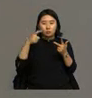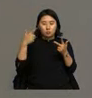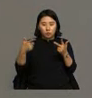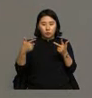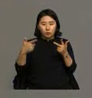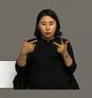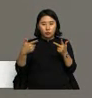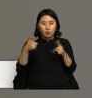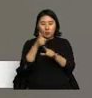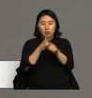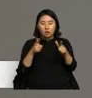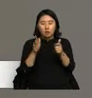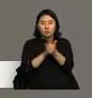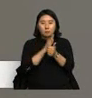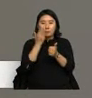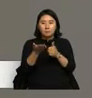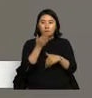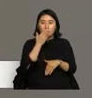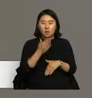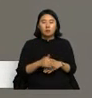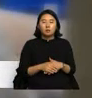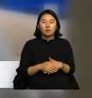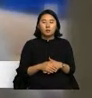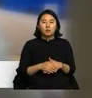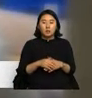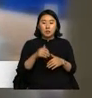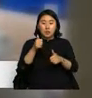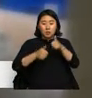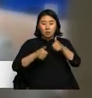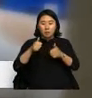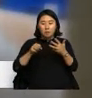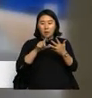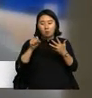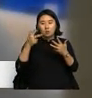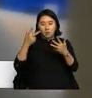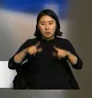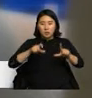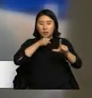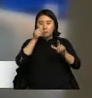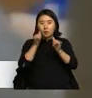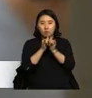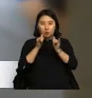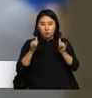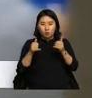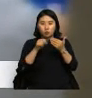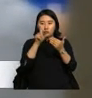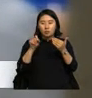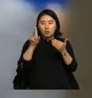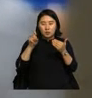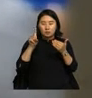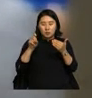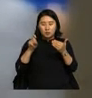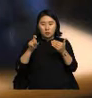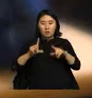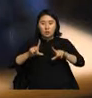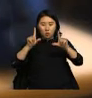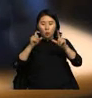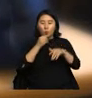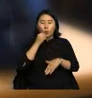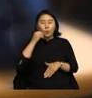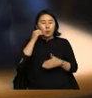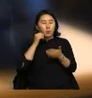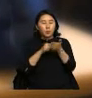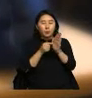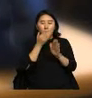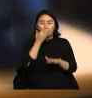나이스 대국민 서비스를 통해 알 수 있습니다 시험 장소는 8월 7일 합격자 발표는 9월 11일 도 교육청